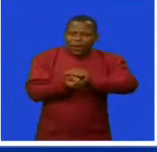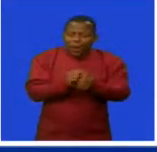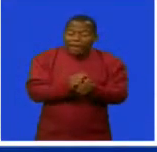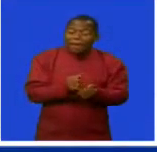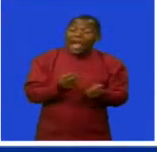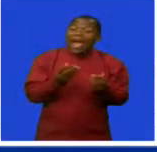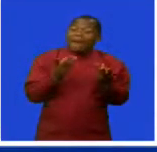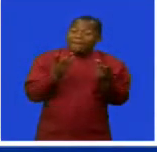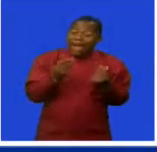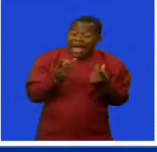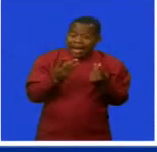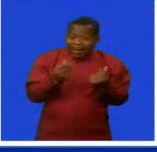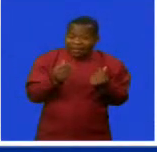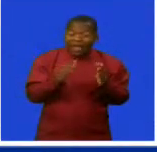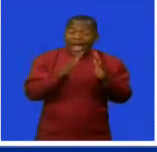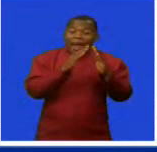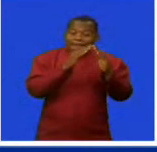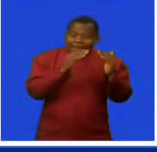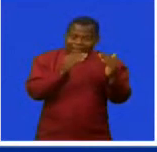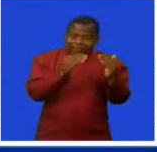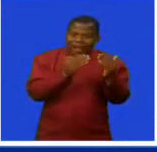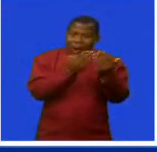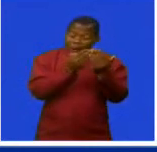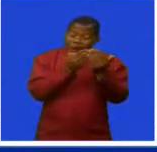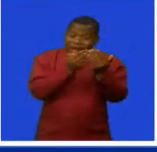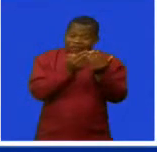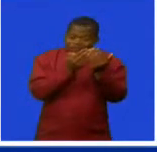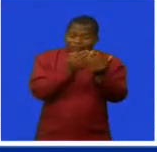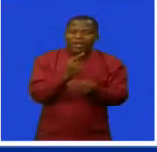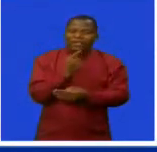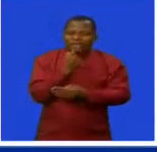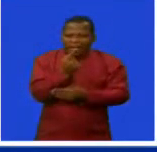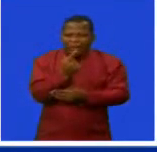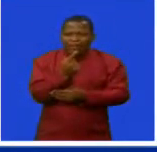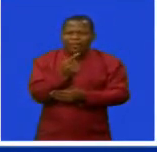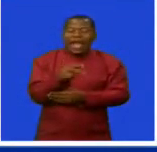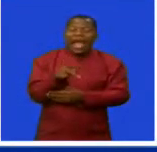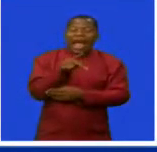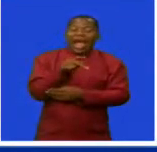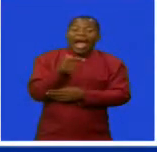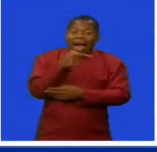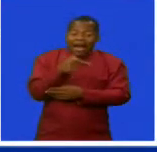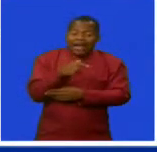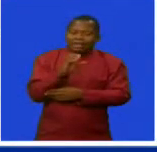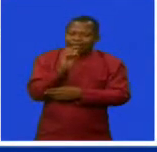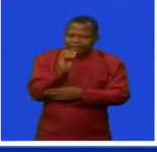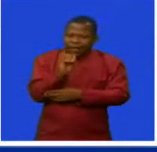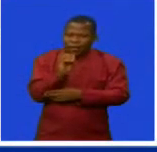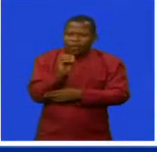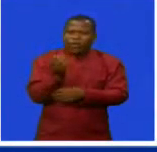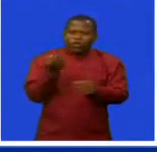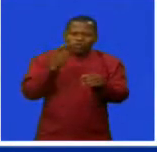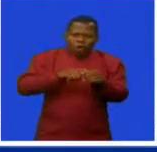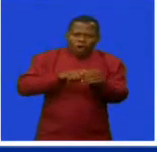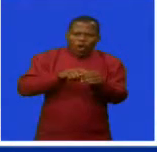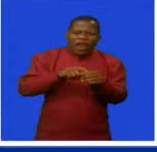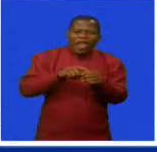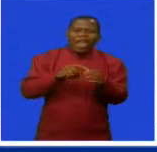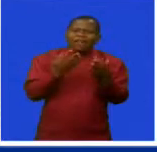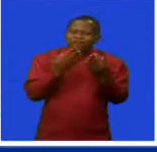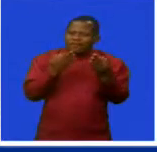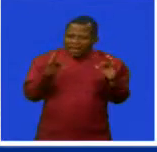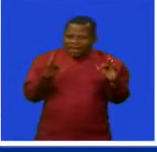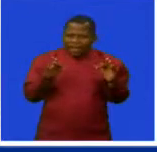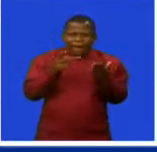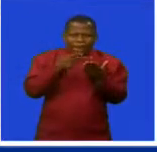Litiko lithi kuze grade 0 angene emfundweni yamahala kufanele kuchibelwe umthetho we free primary